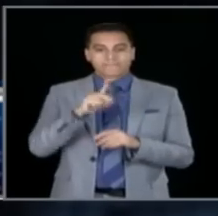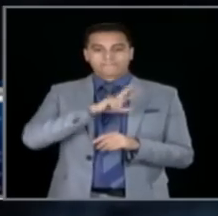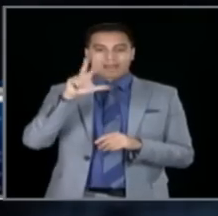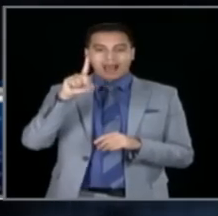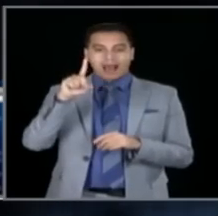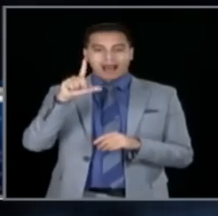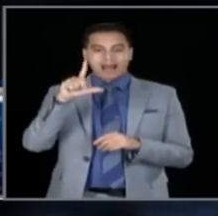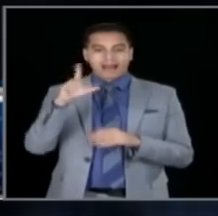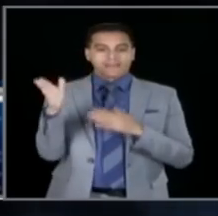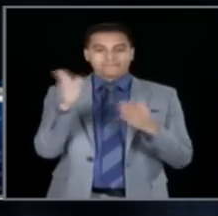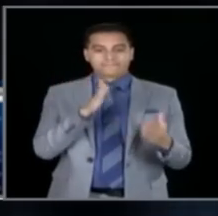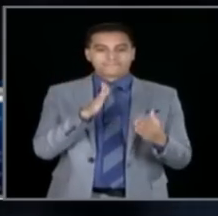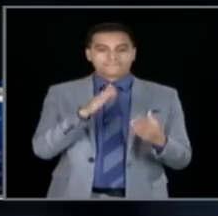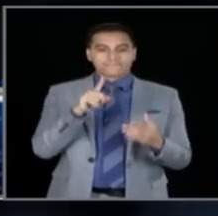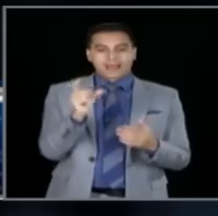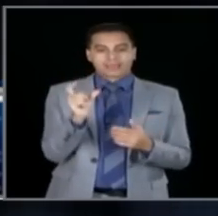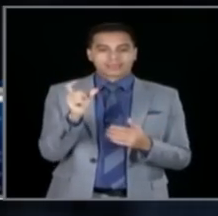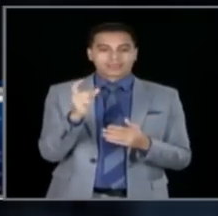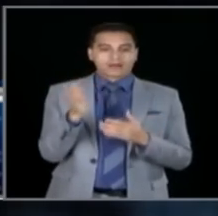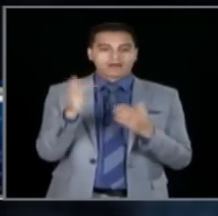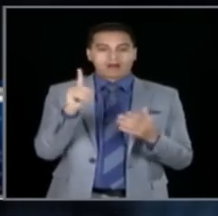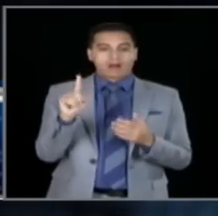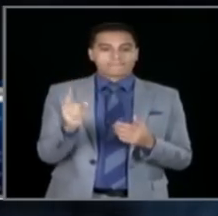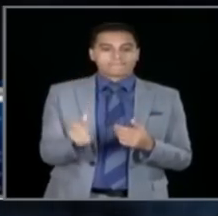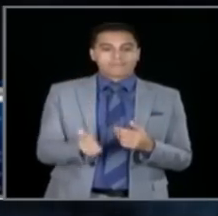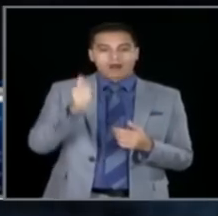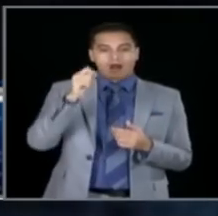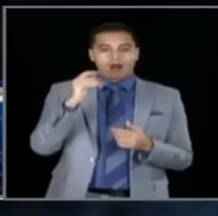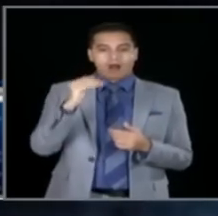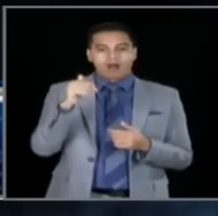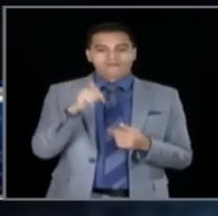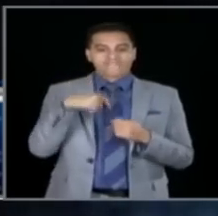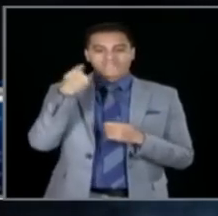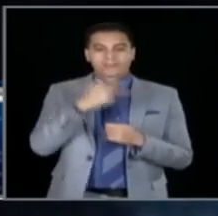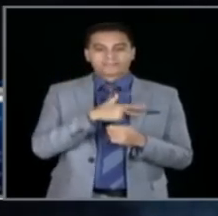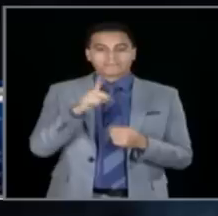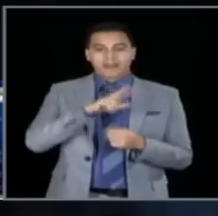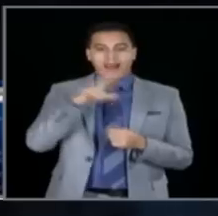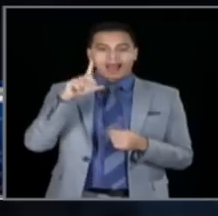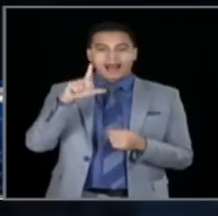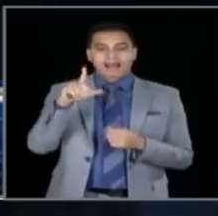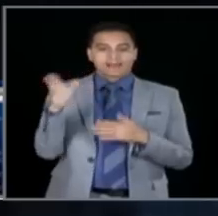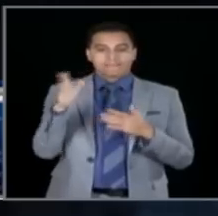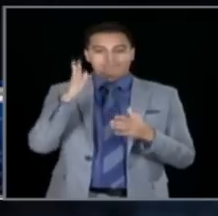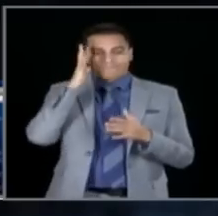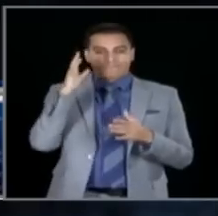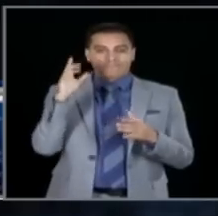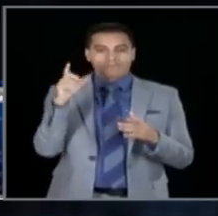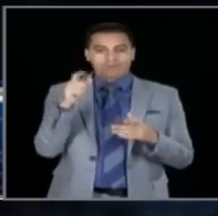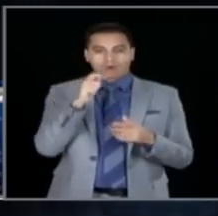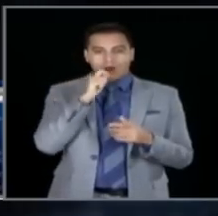فنان راحل قام بدور بلال ابن رباح في فيلم بلال مؤذن